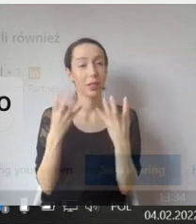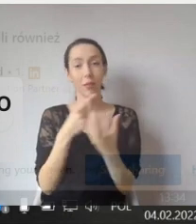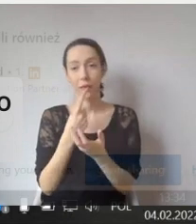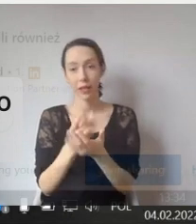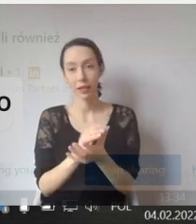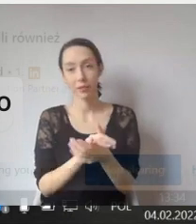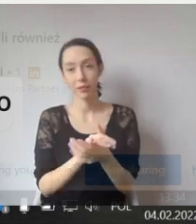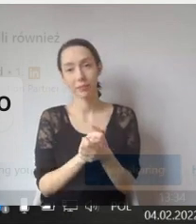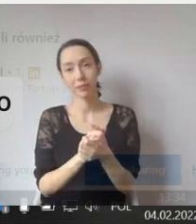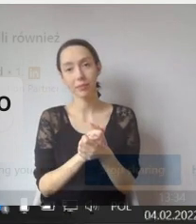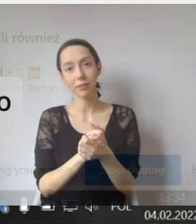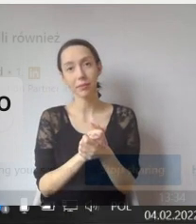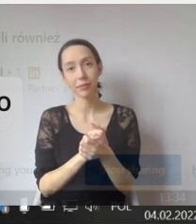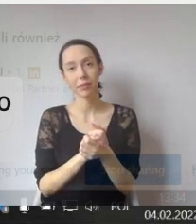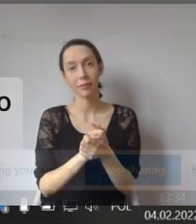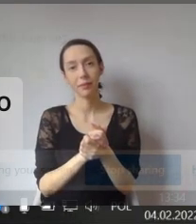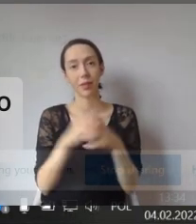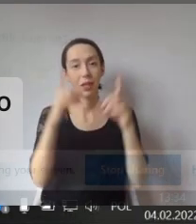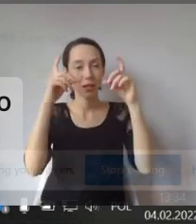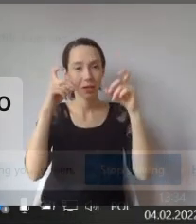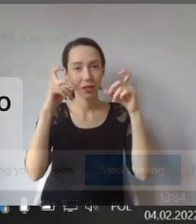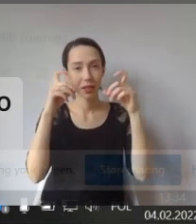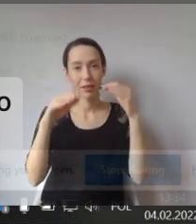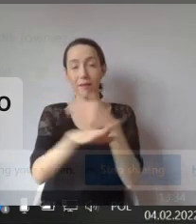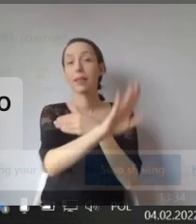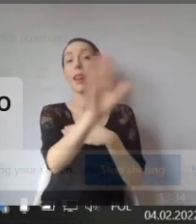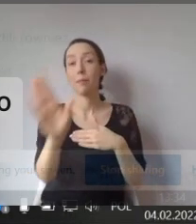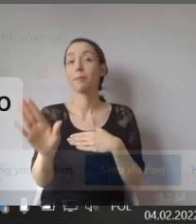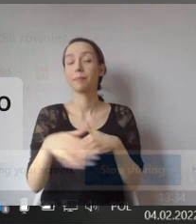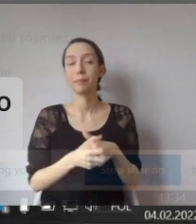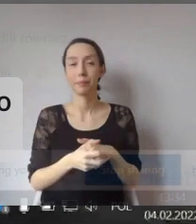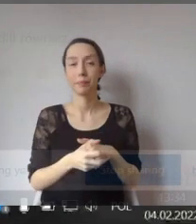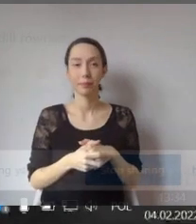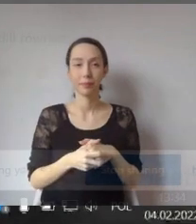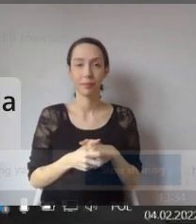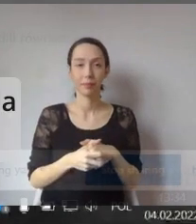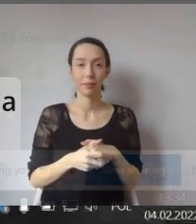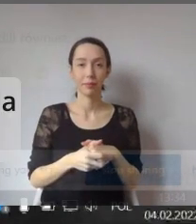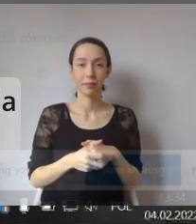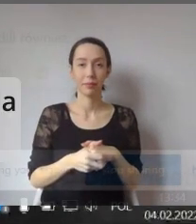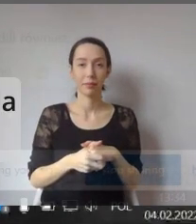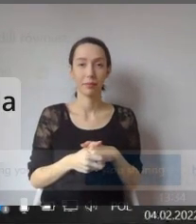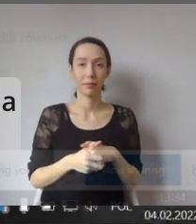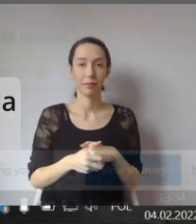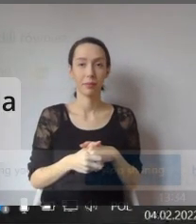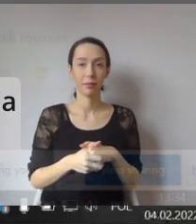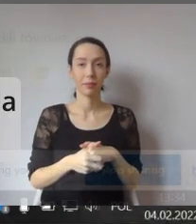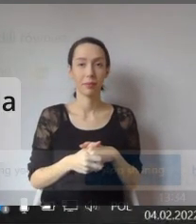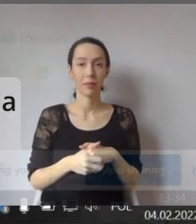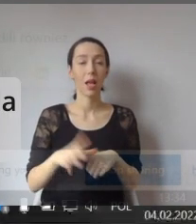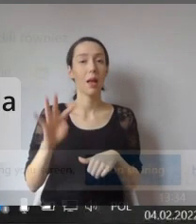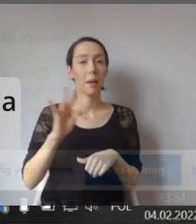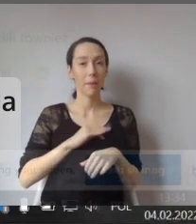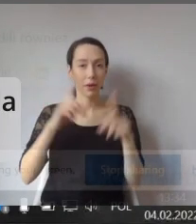powiedzieć, to jest to zdjęcie w tle. I teraz tak, moje zdjęcie